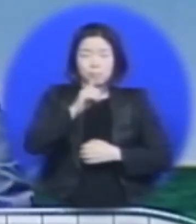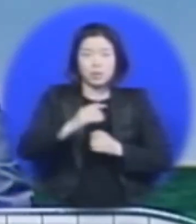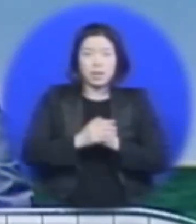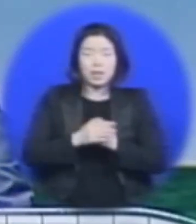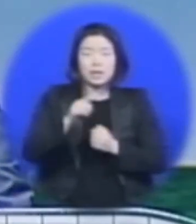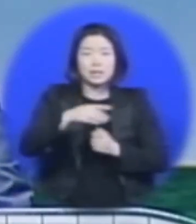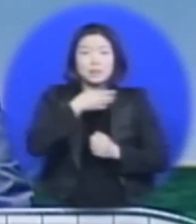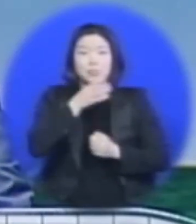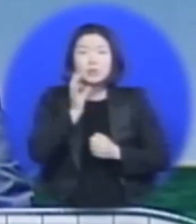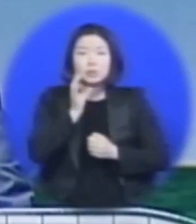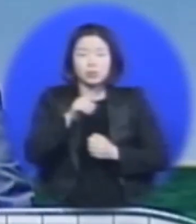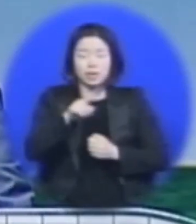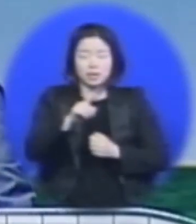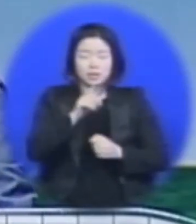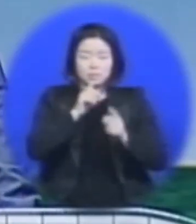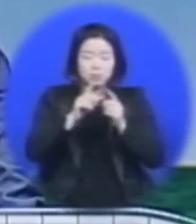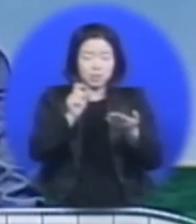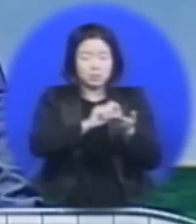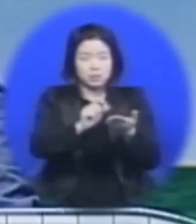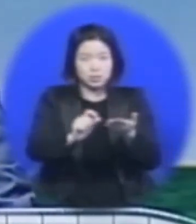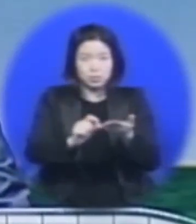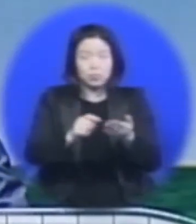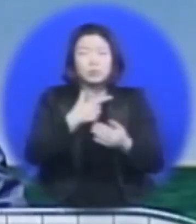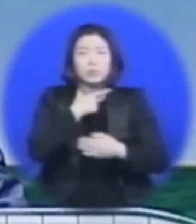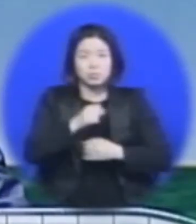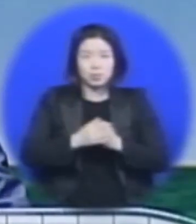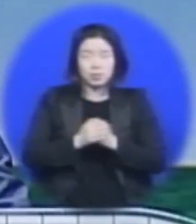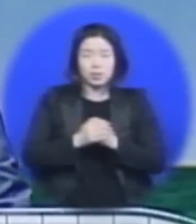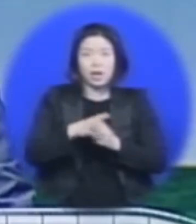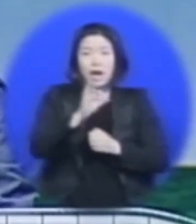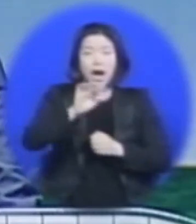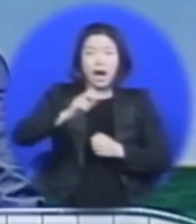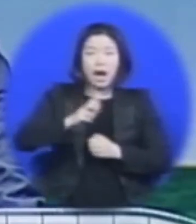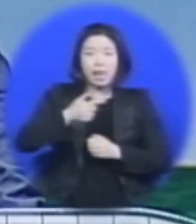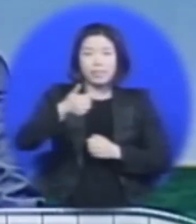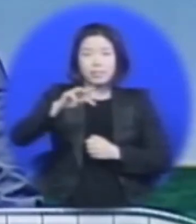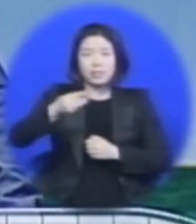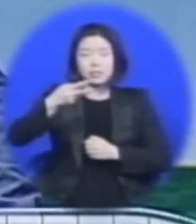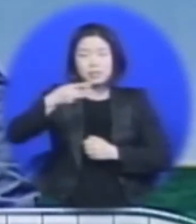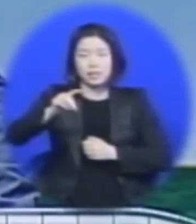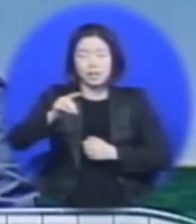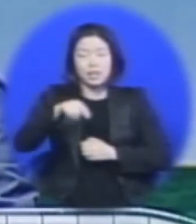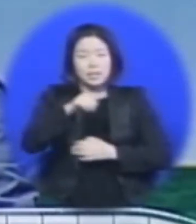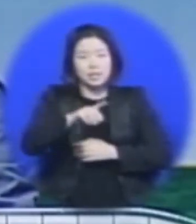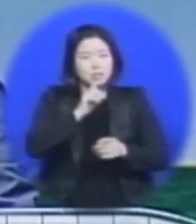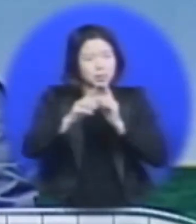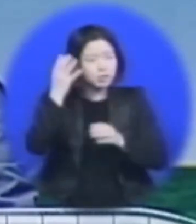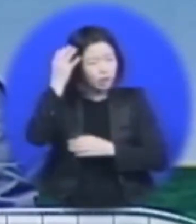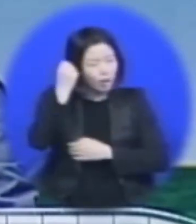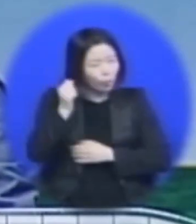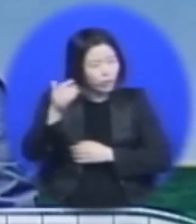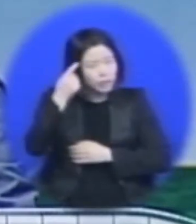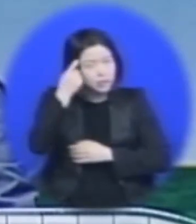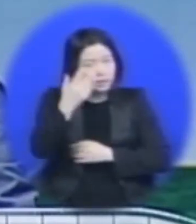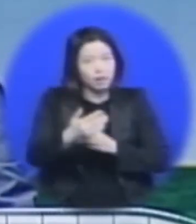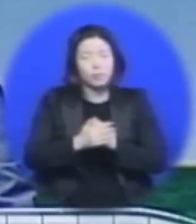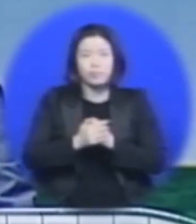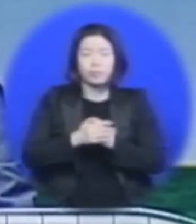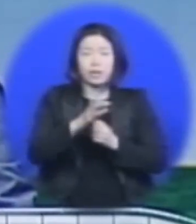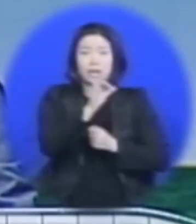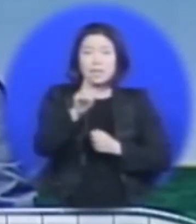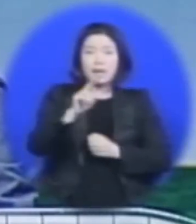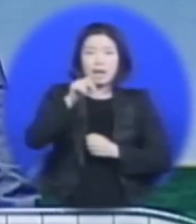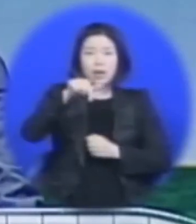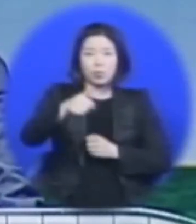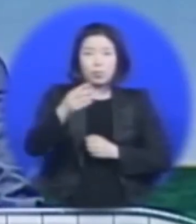글로 적어놓고 싶습니다 안드레가 말했다이 말씀을 외워야 하지 않을까요 야고보가